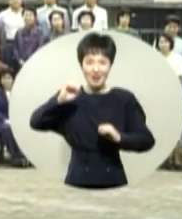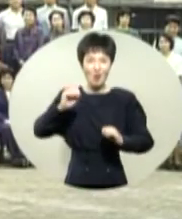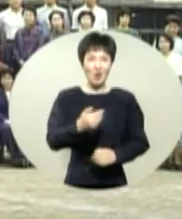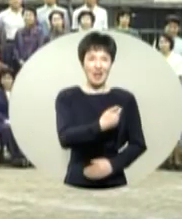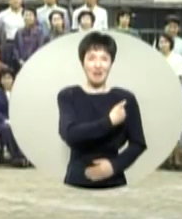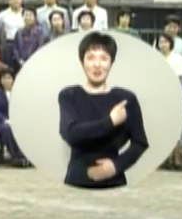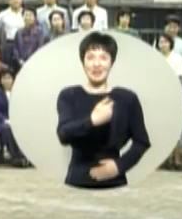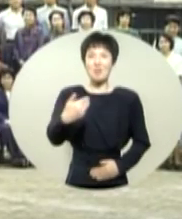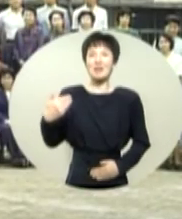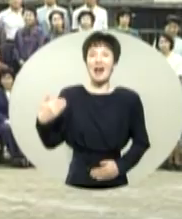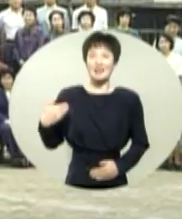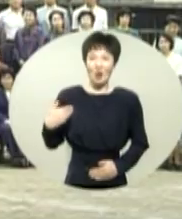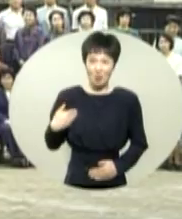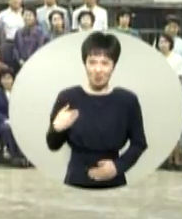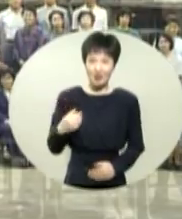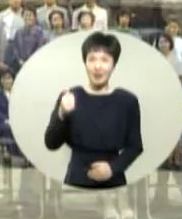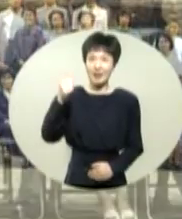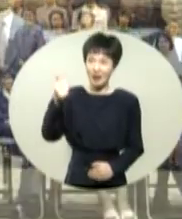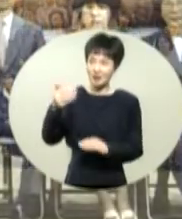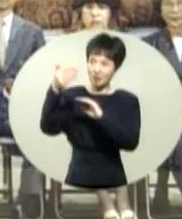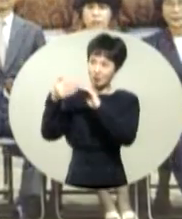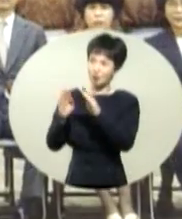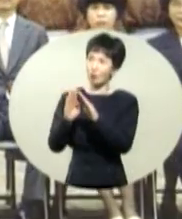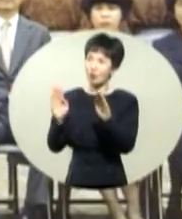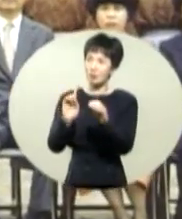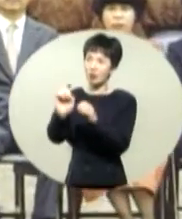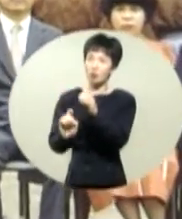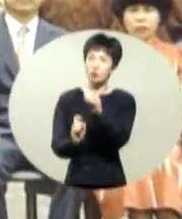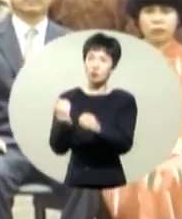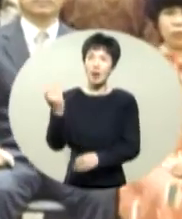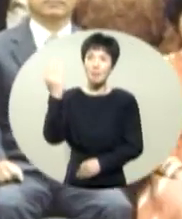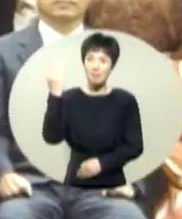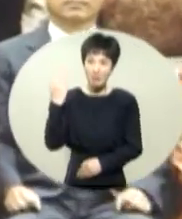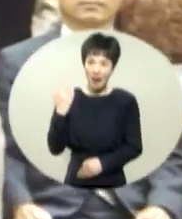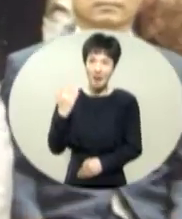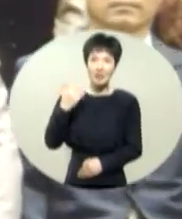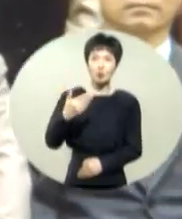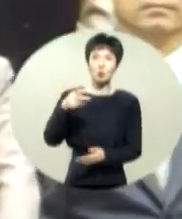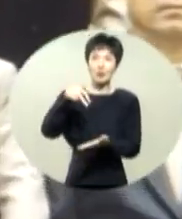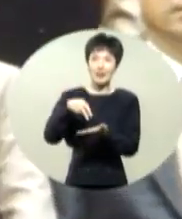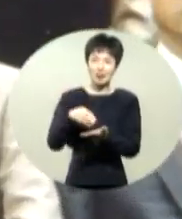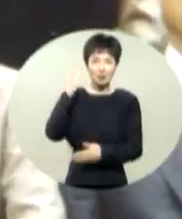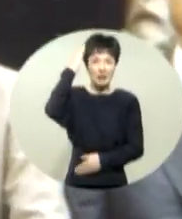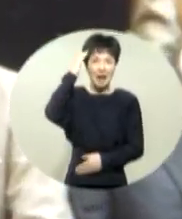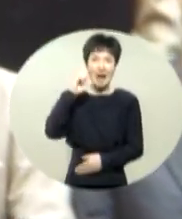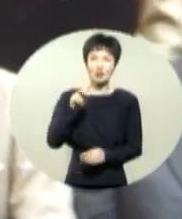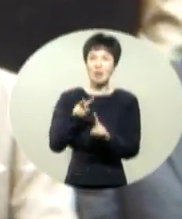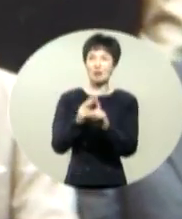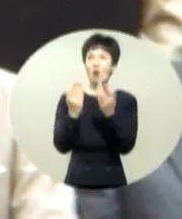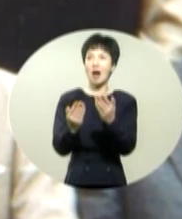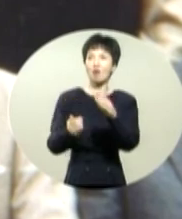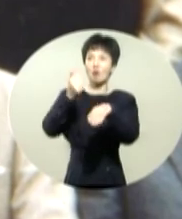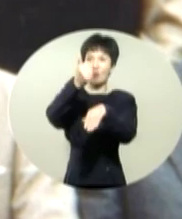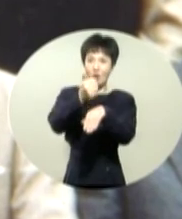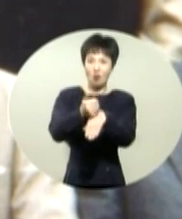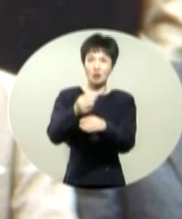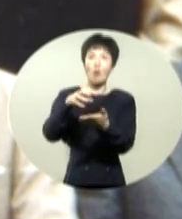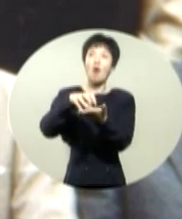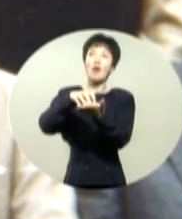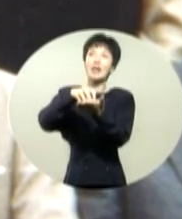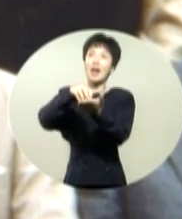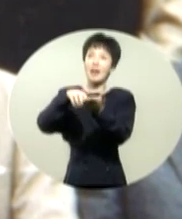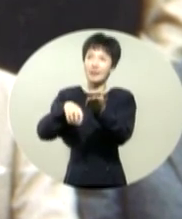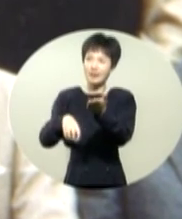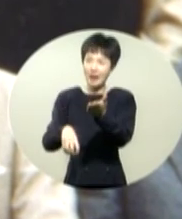丈夫。高柳さんが写真を始めたのは10年前。区立烏山小学校の校長を定年退職